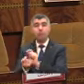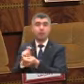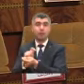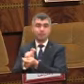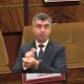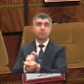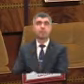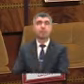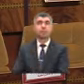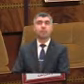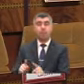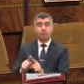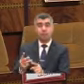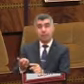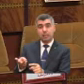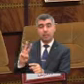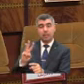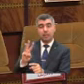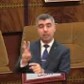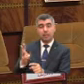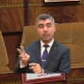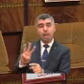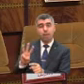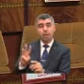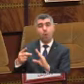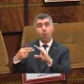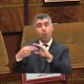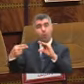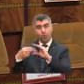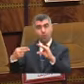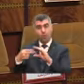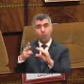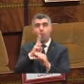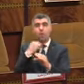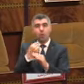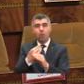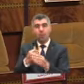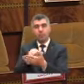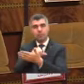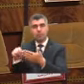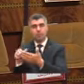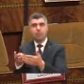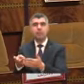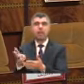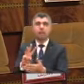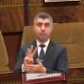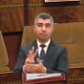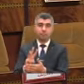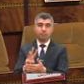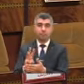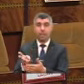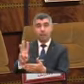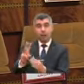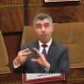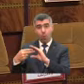كتلقاك مثلا واحد جايب 3000 أورو وكتجي الحكومة كتقول له أنا غنعوضك ب 3000 درهم، دونك 3000 أورو 3000 درهم،